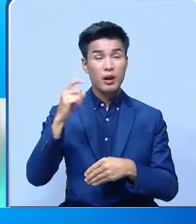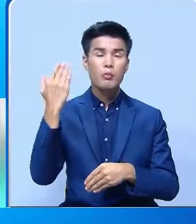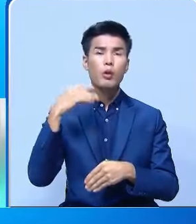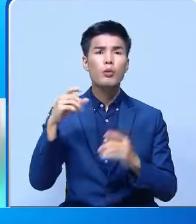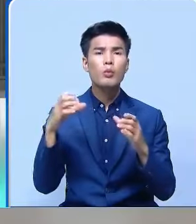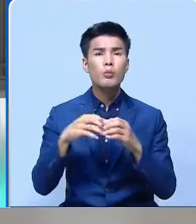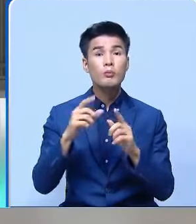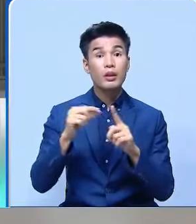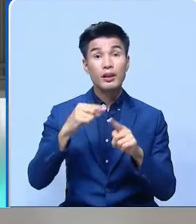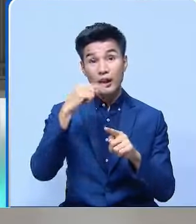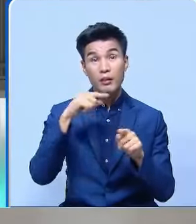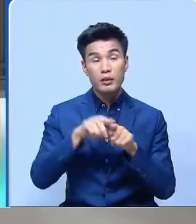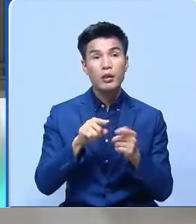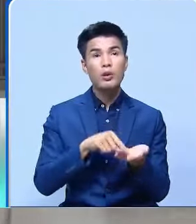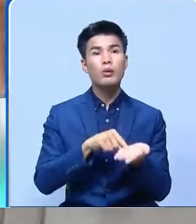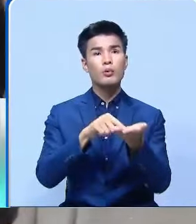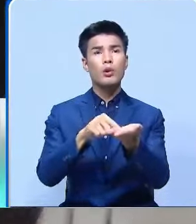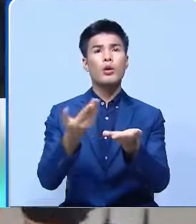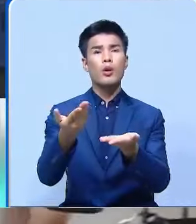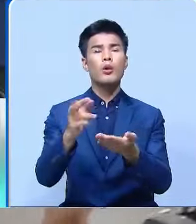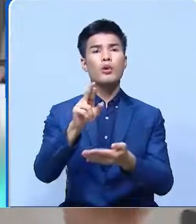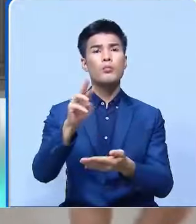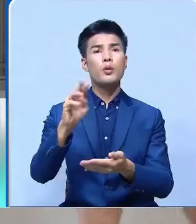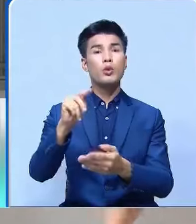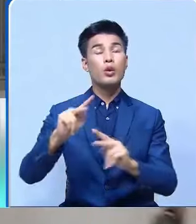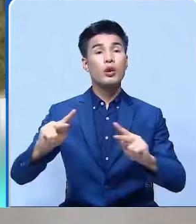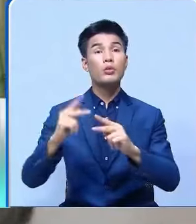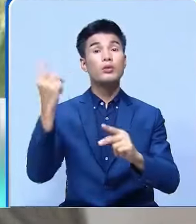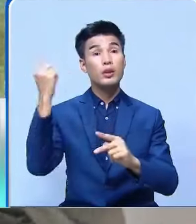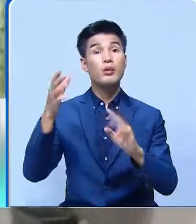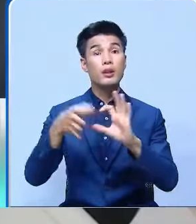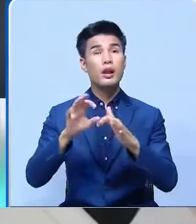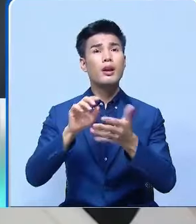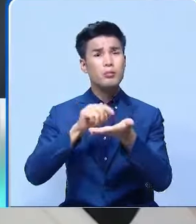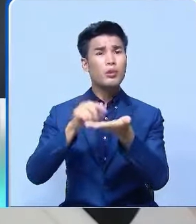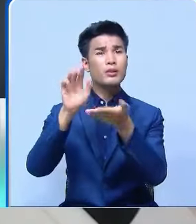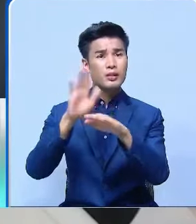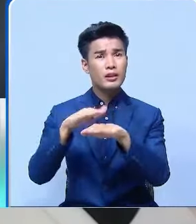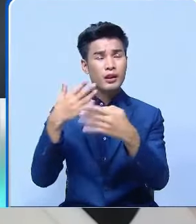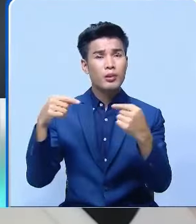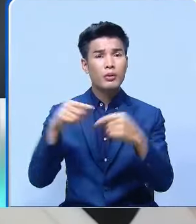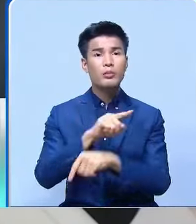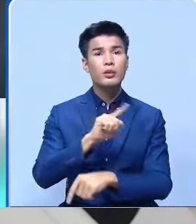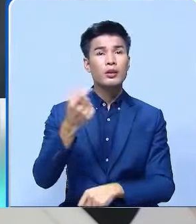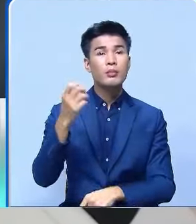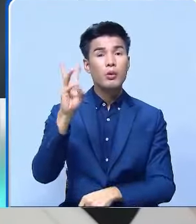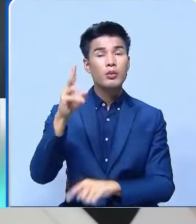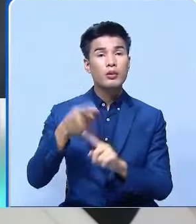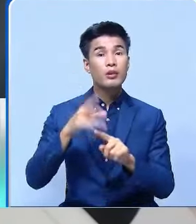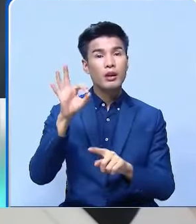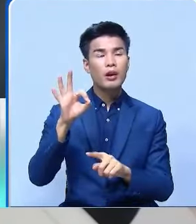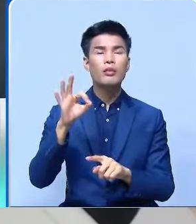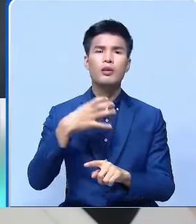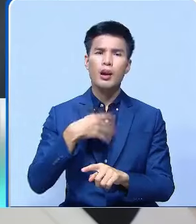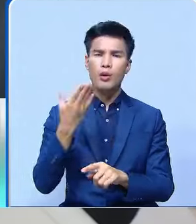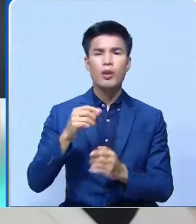ศชาวไทยเคยยื่นหนังสือถึงรัฐมนตรีว่าการกระทรวงการท่องเที่ยวและกีฬามาแล้วเมื่อวันที่16กันยายนอยากจะให้เร่งปราบปราม